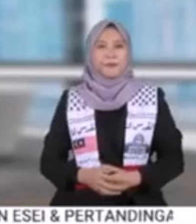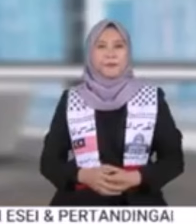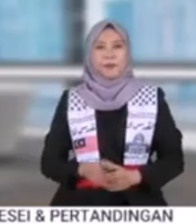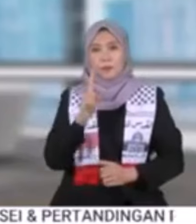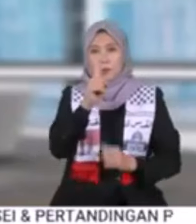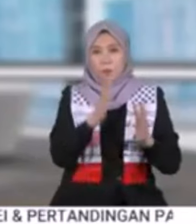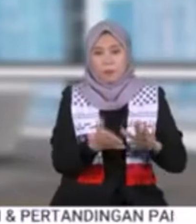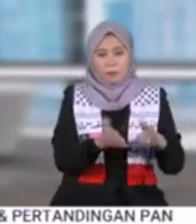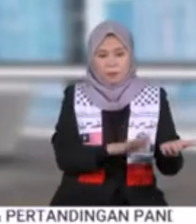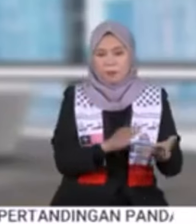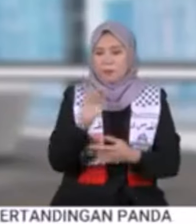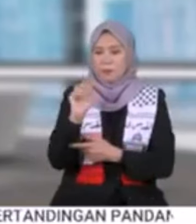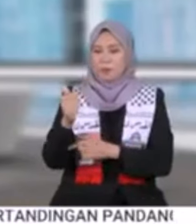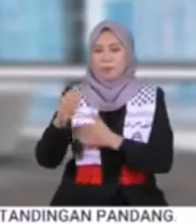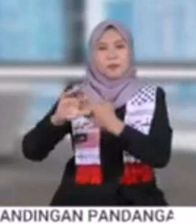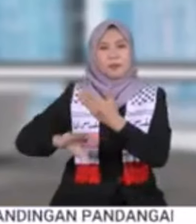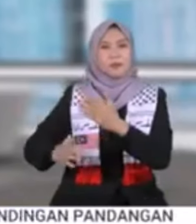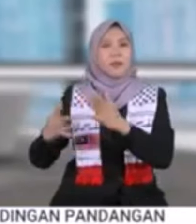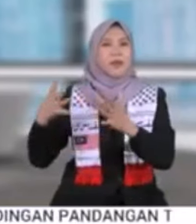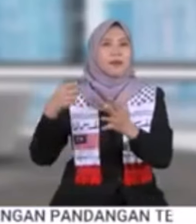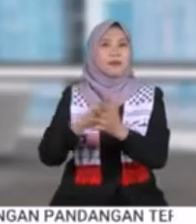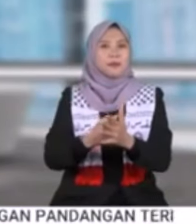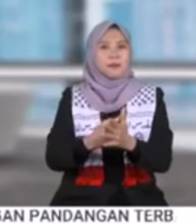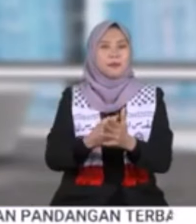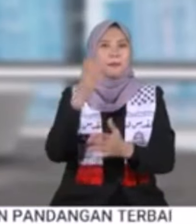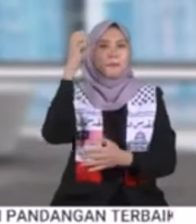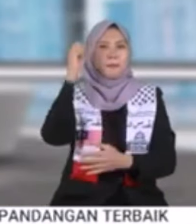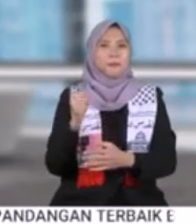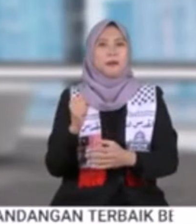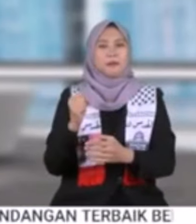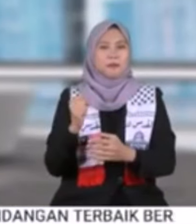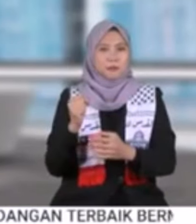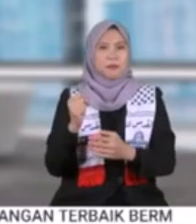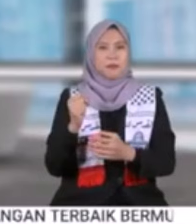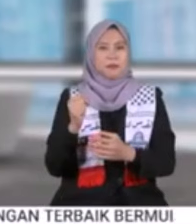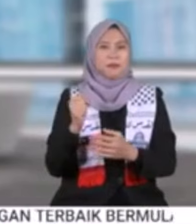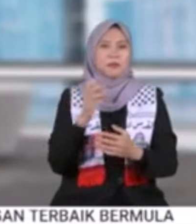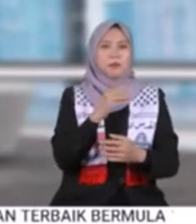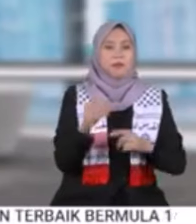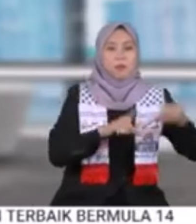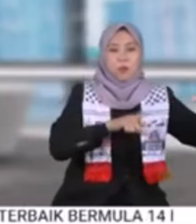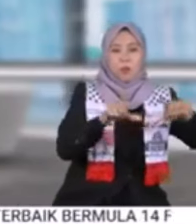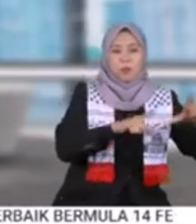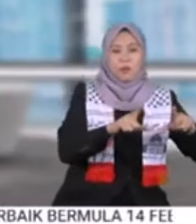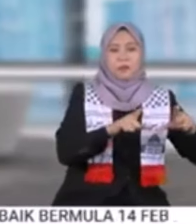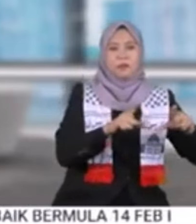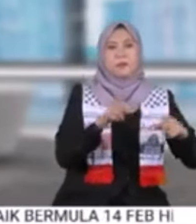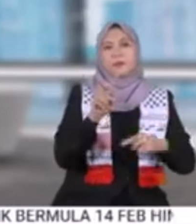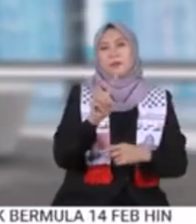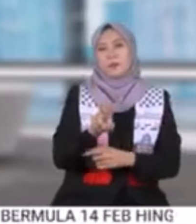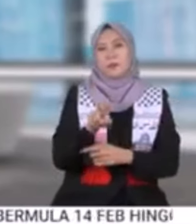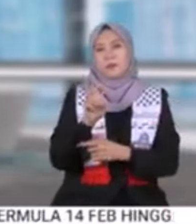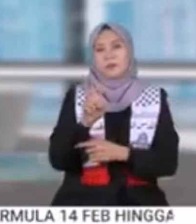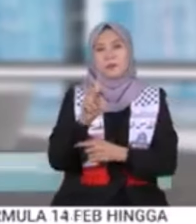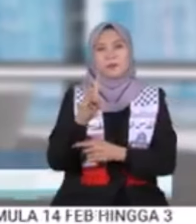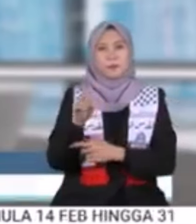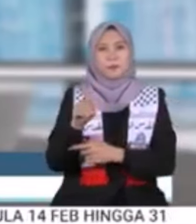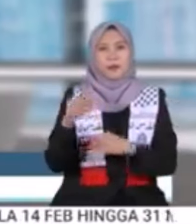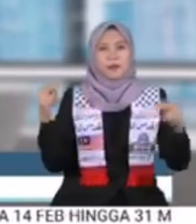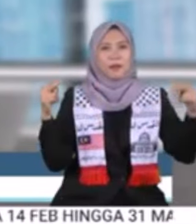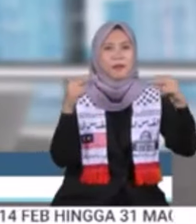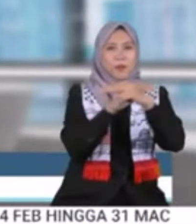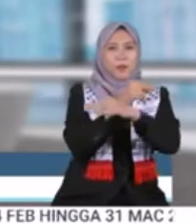Seorang maut manakala 10 cedera dalam kemalangan membabitkan sebuah bas persiaran dan sebuah lori trailer di kilometer 220.4 Lebuh